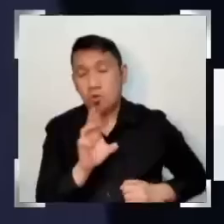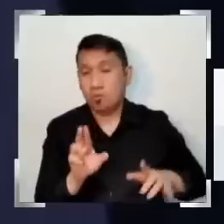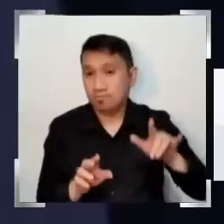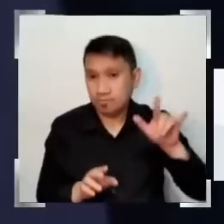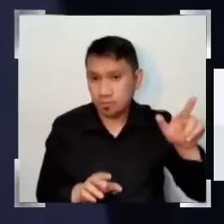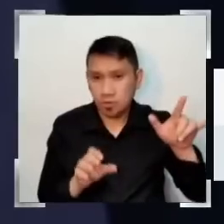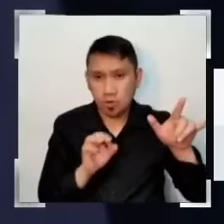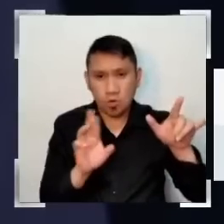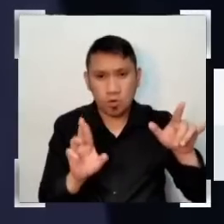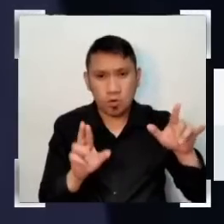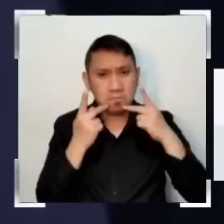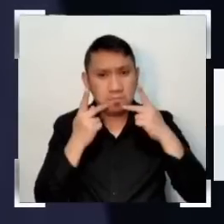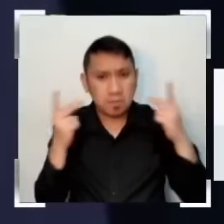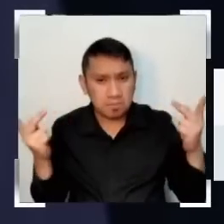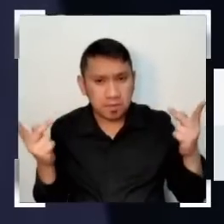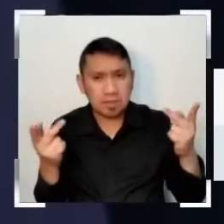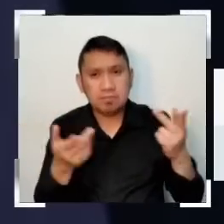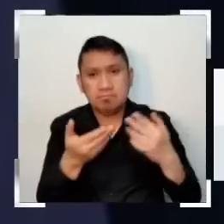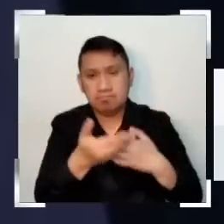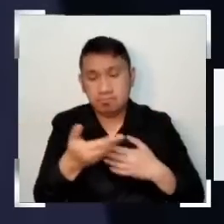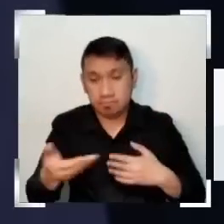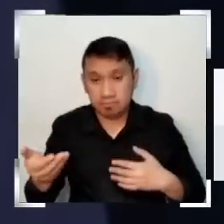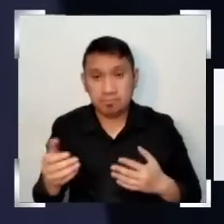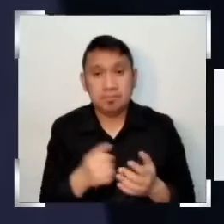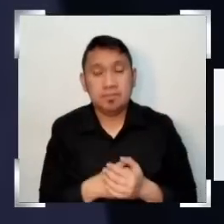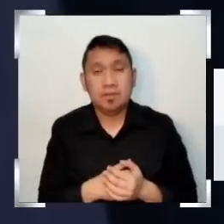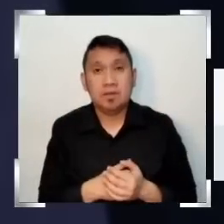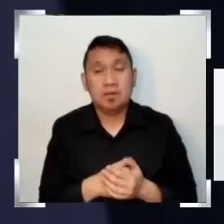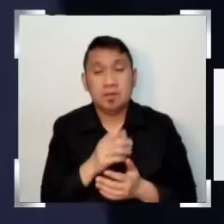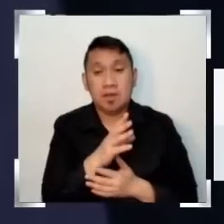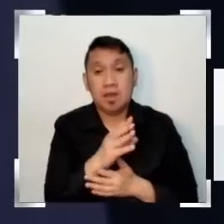public vessels, including our Coast Guard,